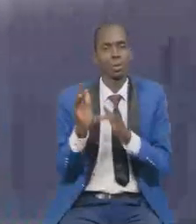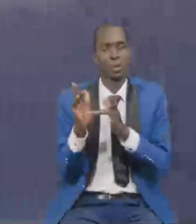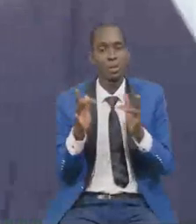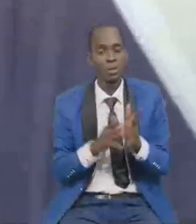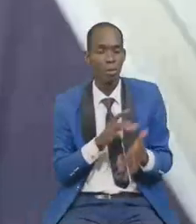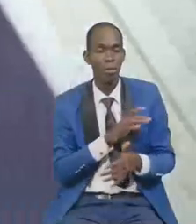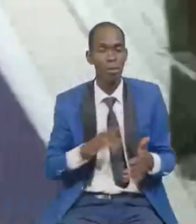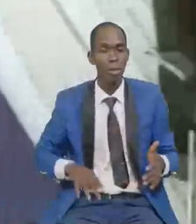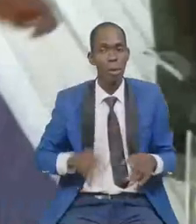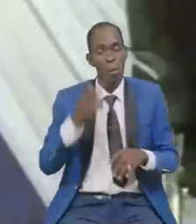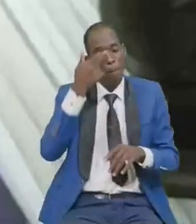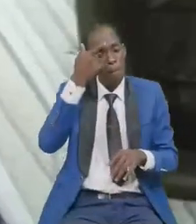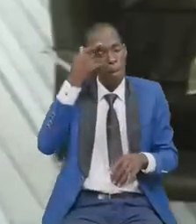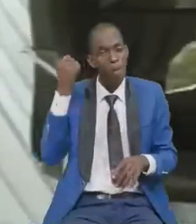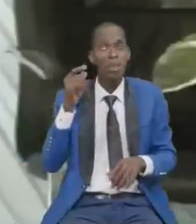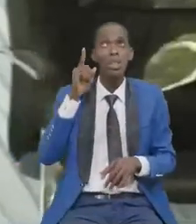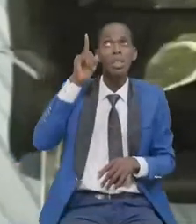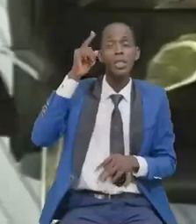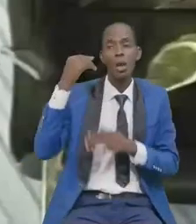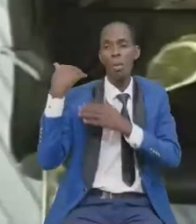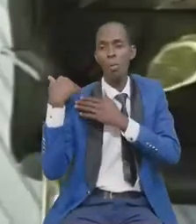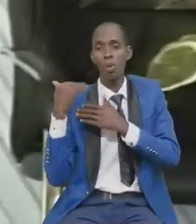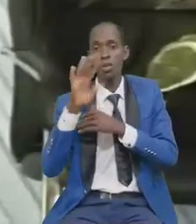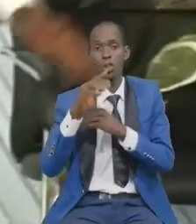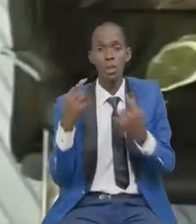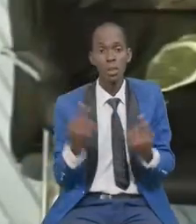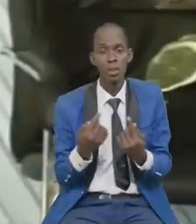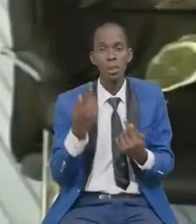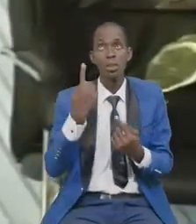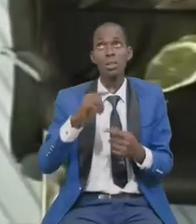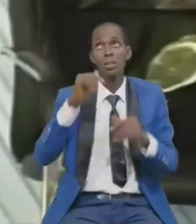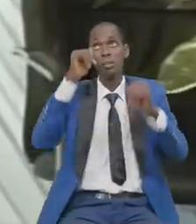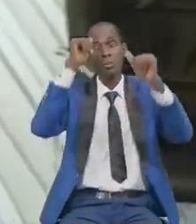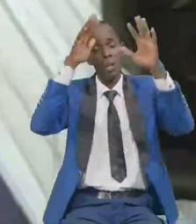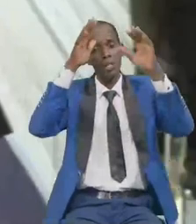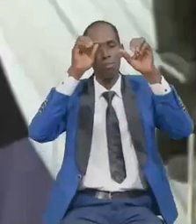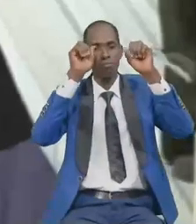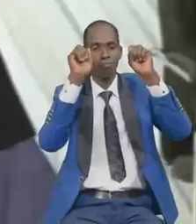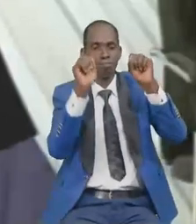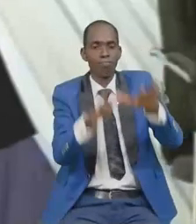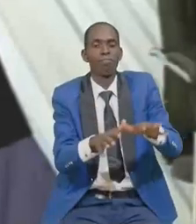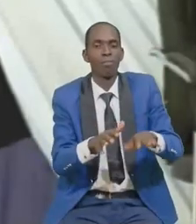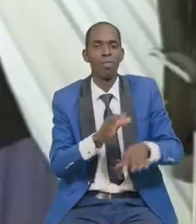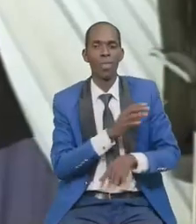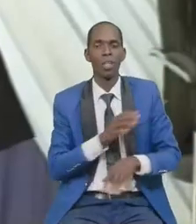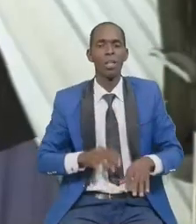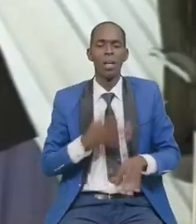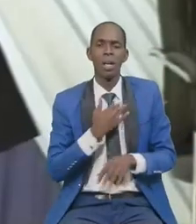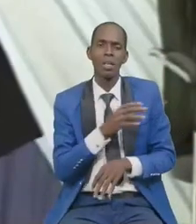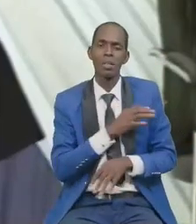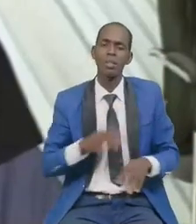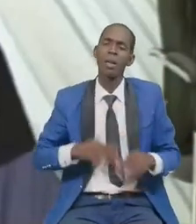Parce qu'il a porté tes péchés. Le Père l'a abandonné. Et il a crié, mon